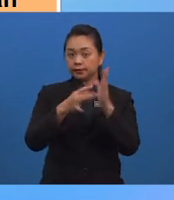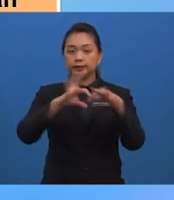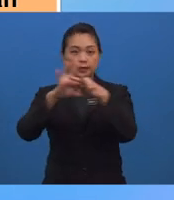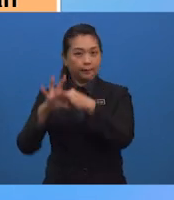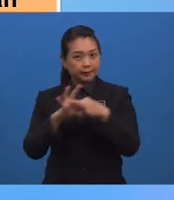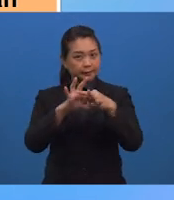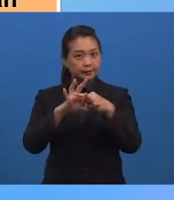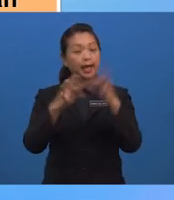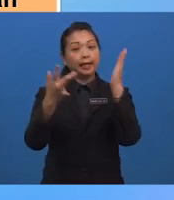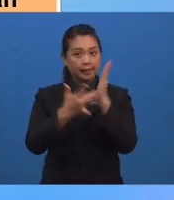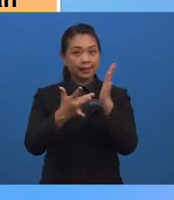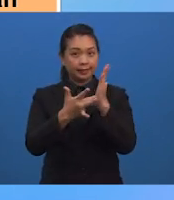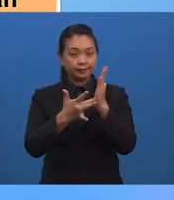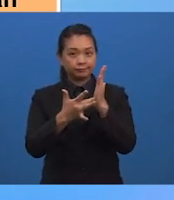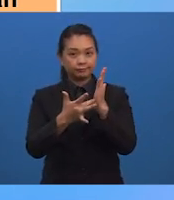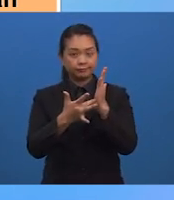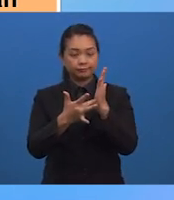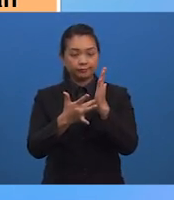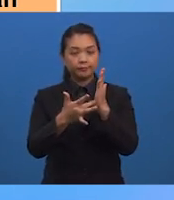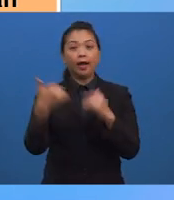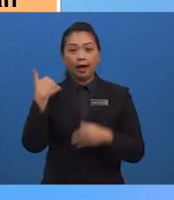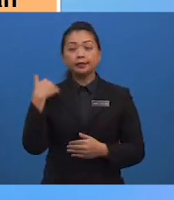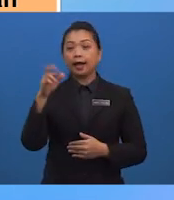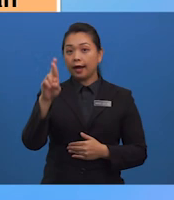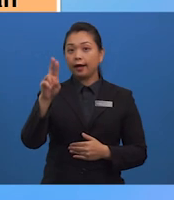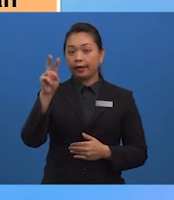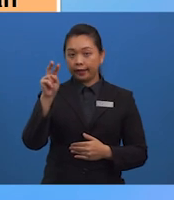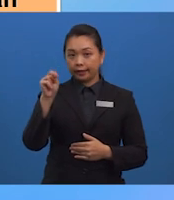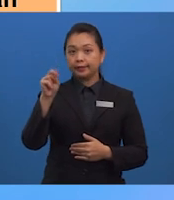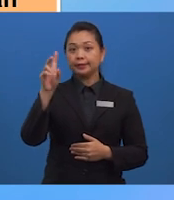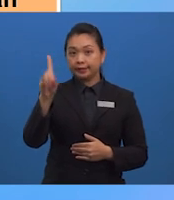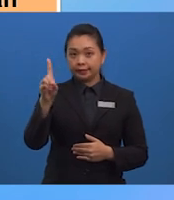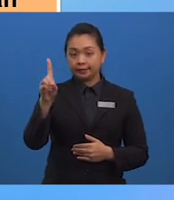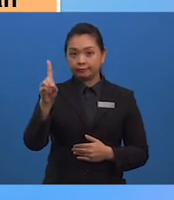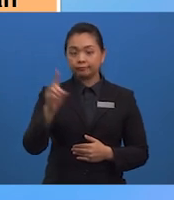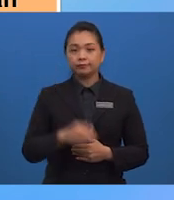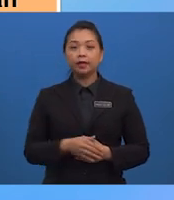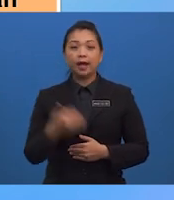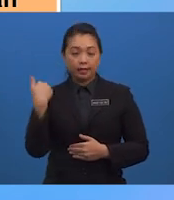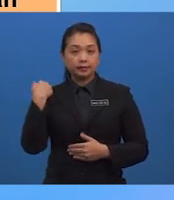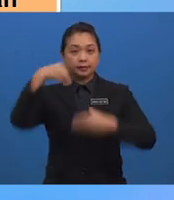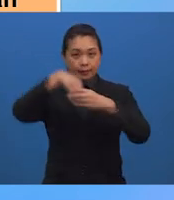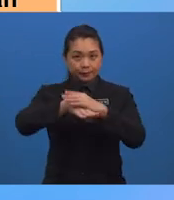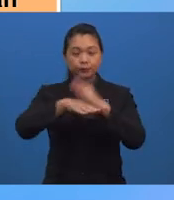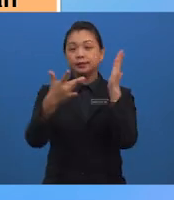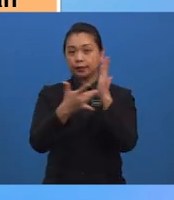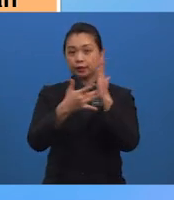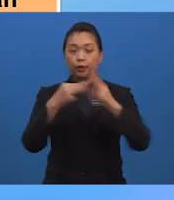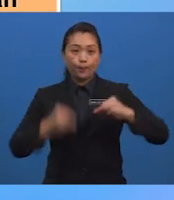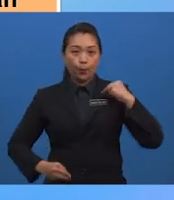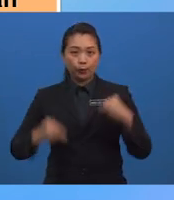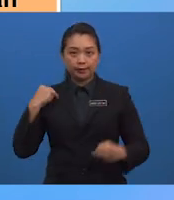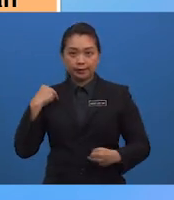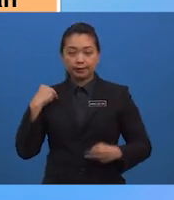ini menggalakkan perkembangan R&D dalam negara melalui kemasukan teknologi moden dari negara